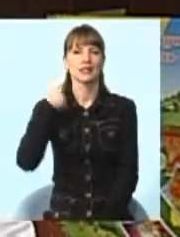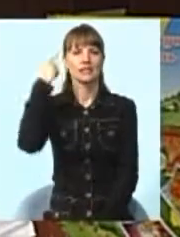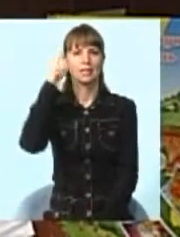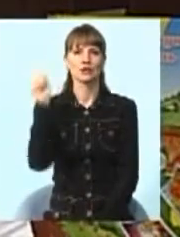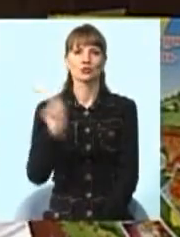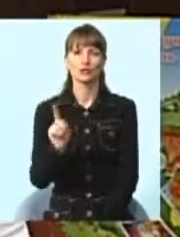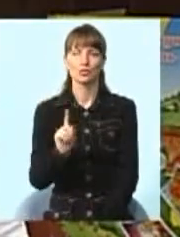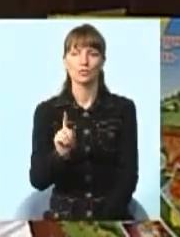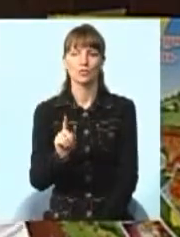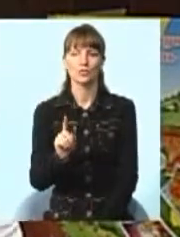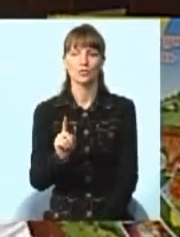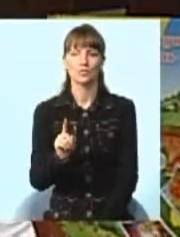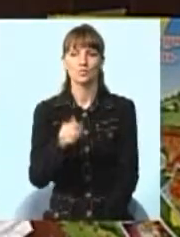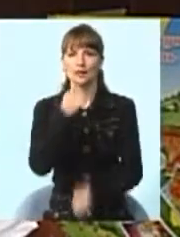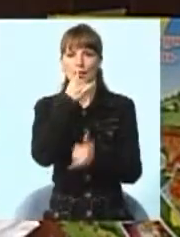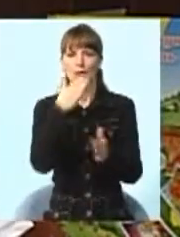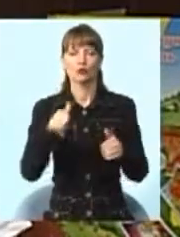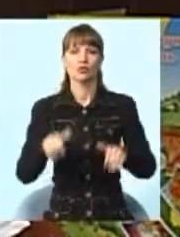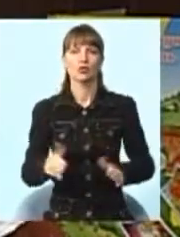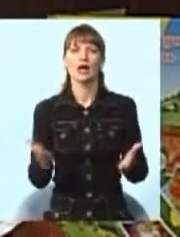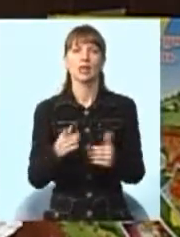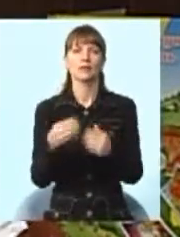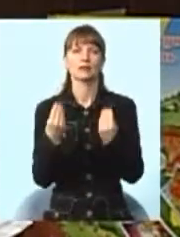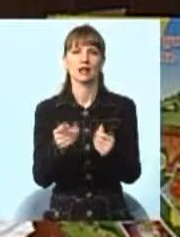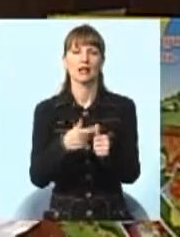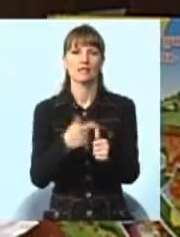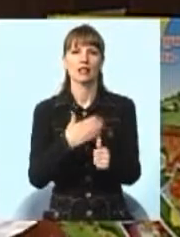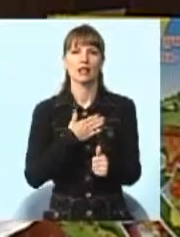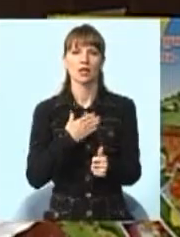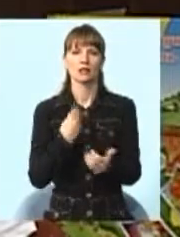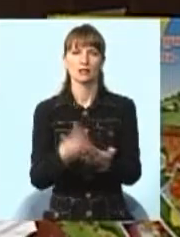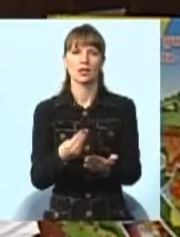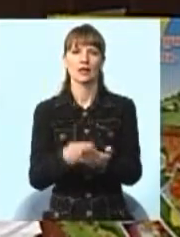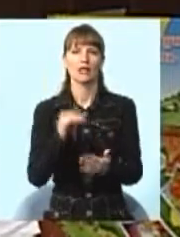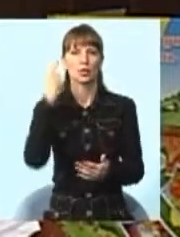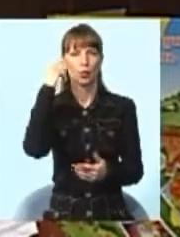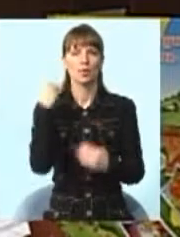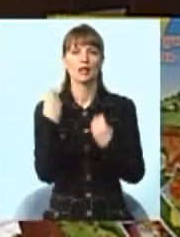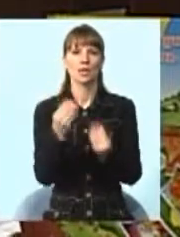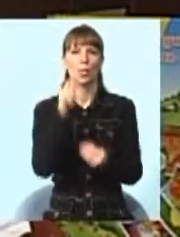що ніяк не могли вирішити, як назвати нашу валюту. І думали